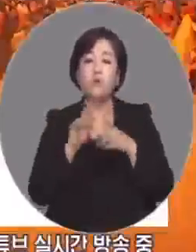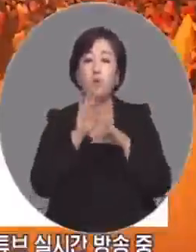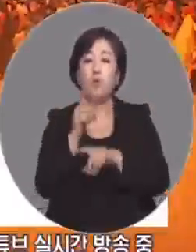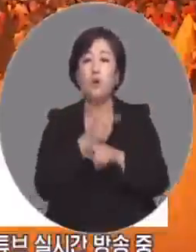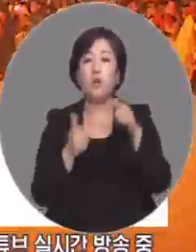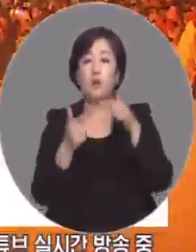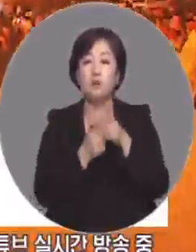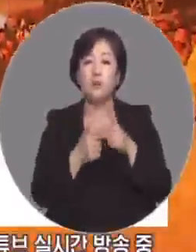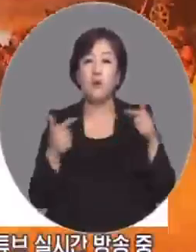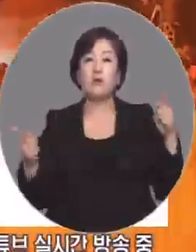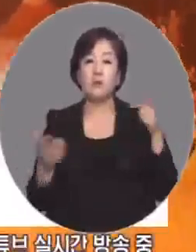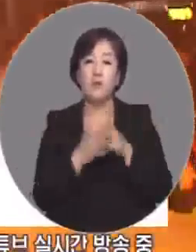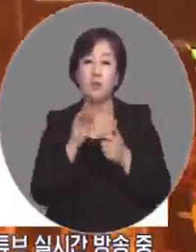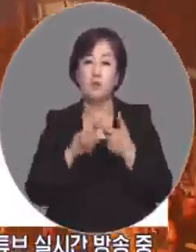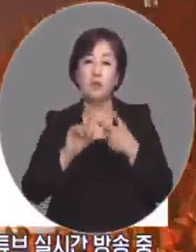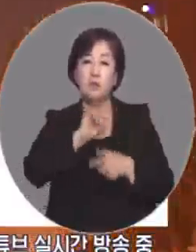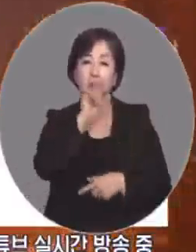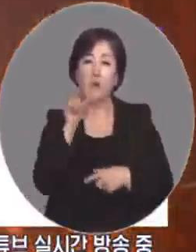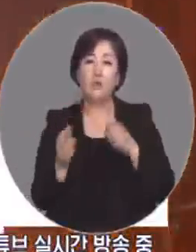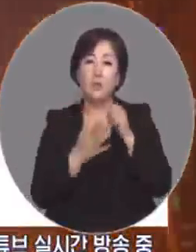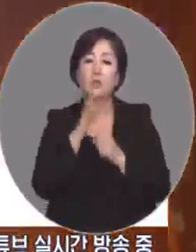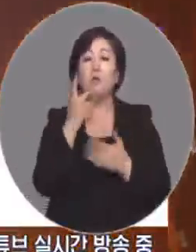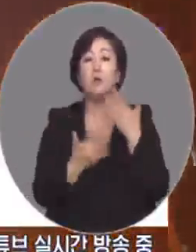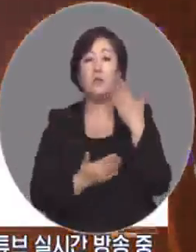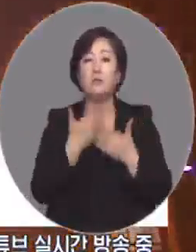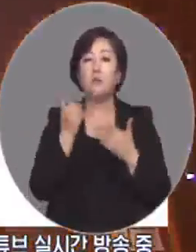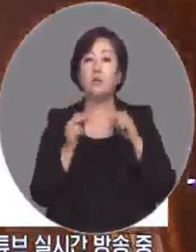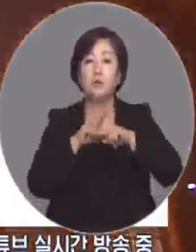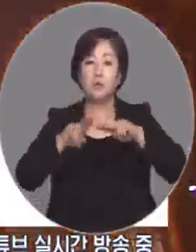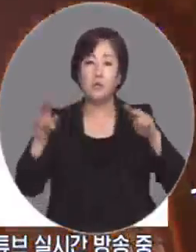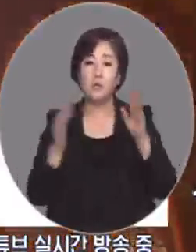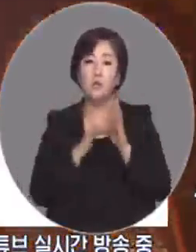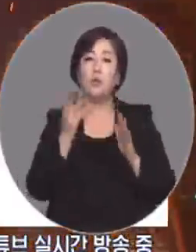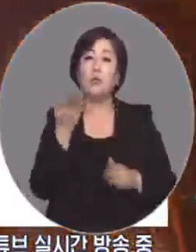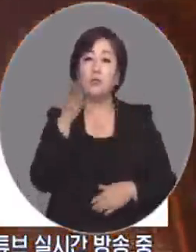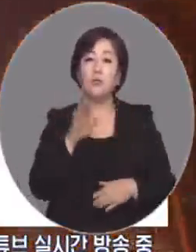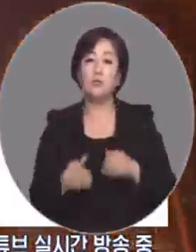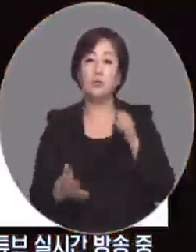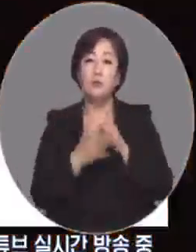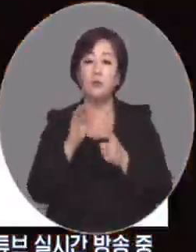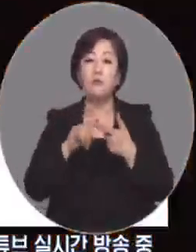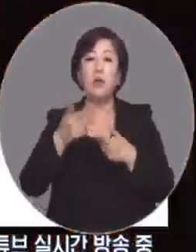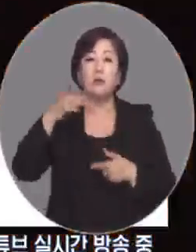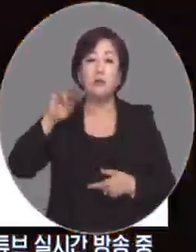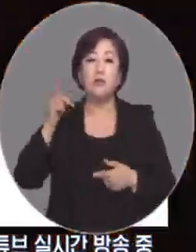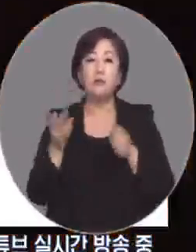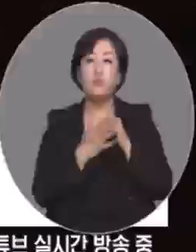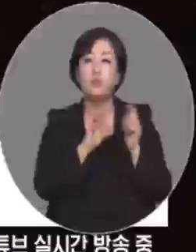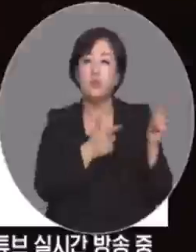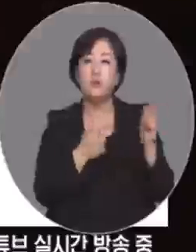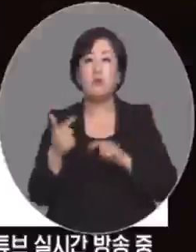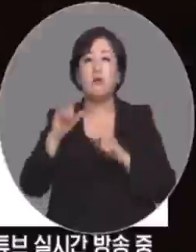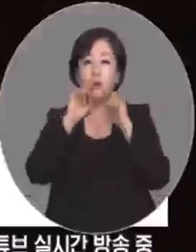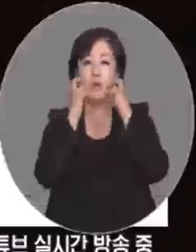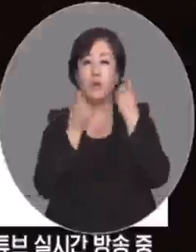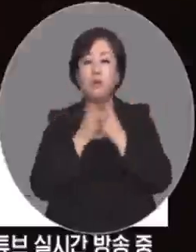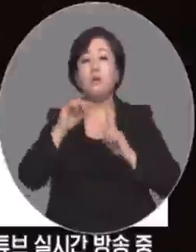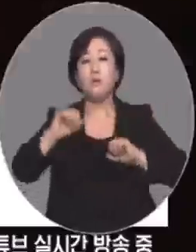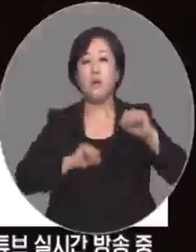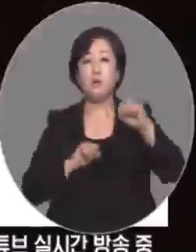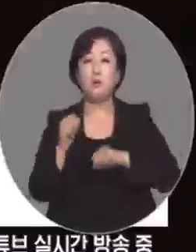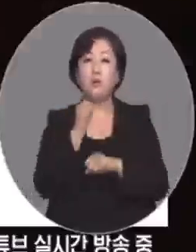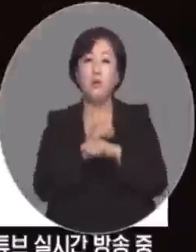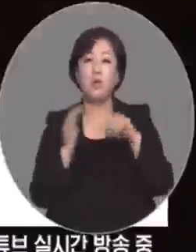확산 방지를 위해 정월대보름 달집 태우기 행사를 취소했지만 쥐불놀이와 무속행위, 논두렁 소각